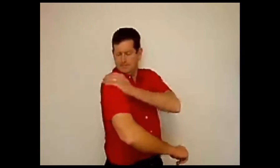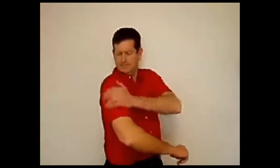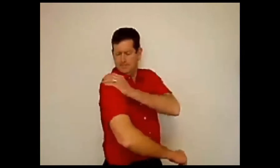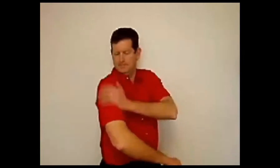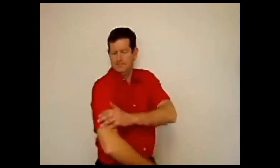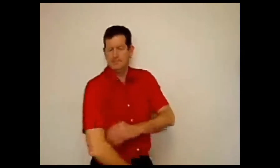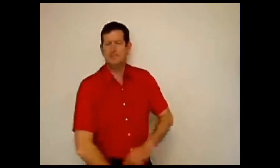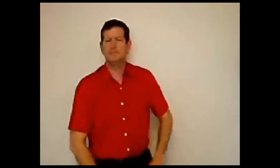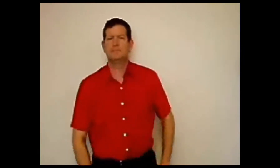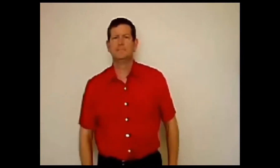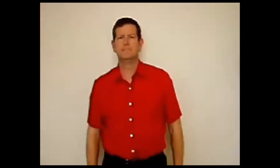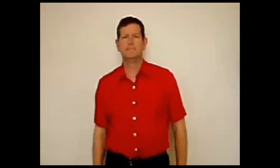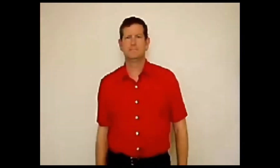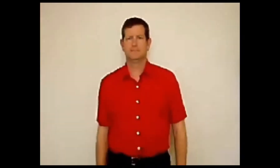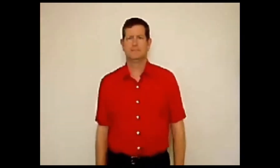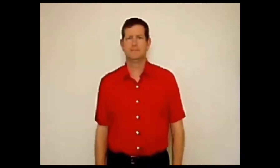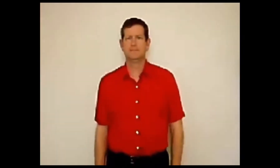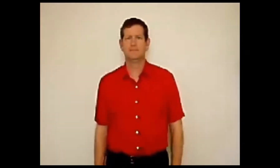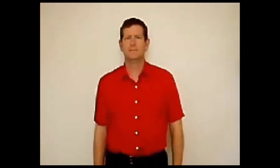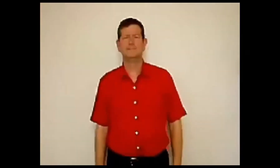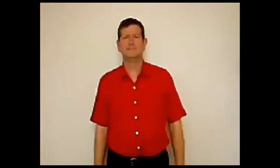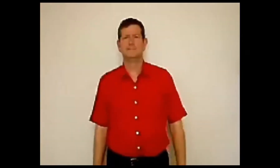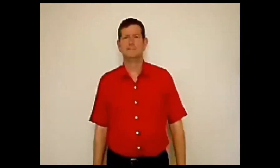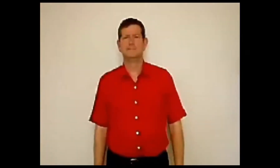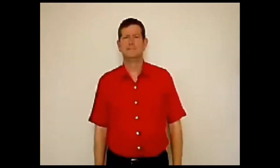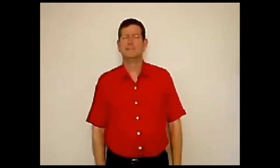Prendre un bain.